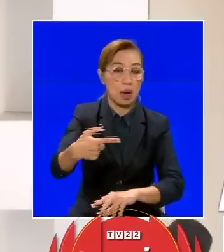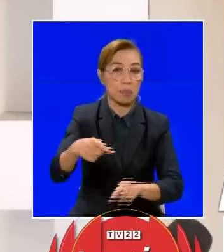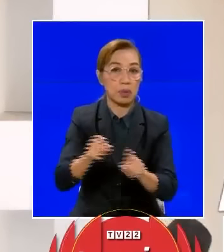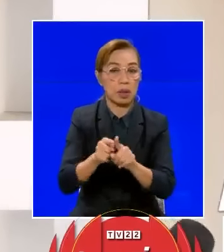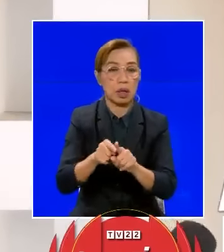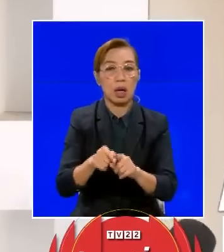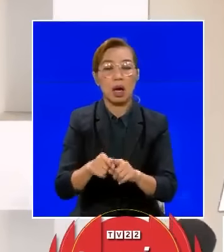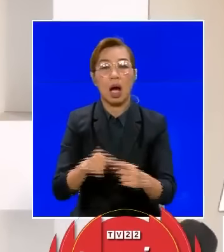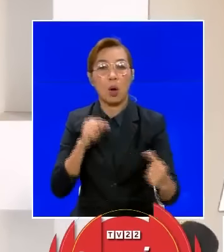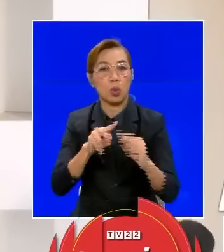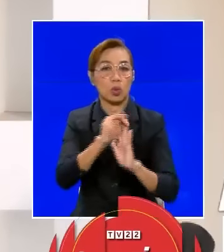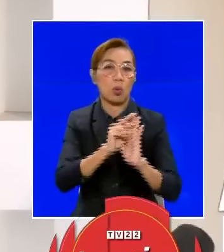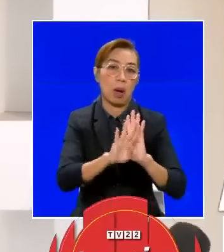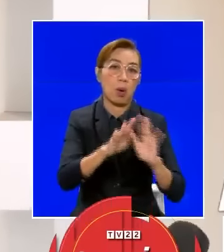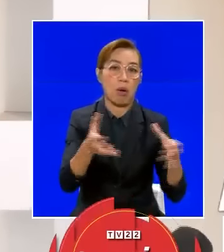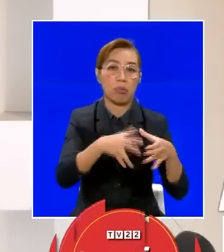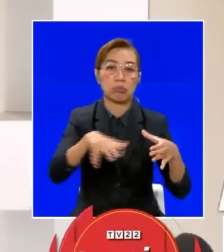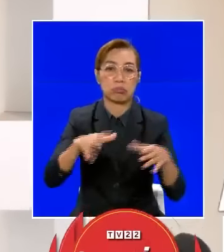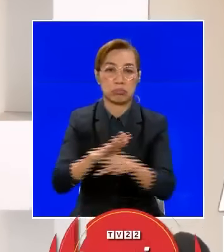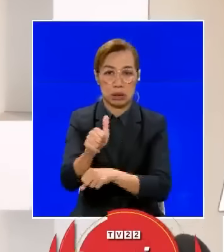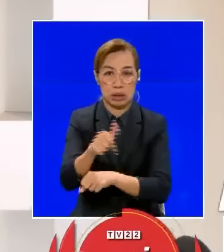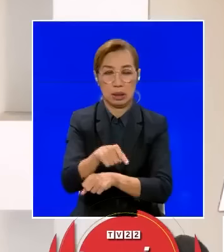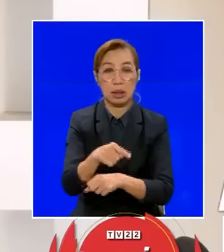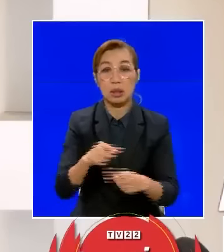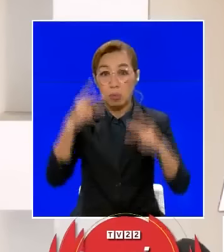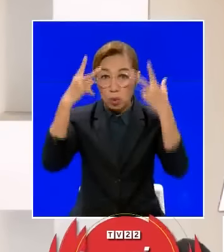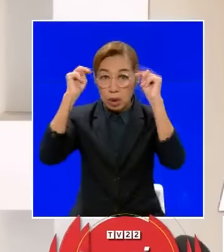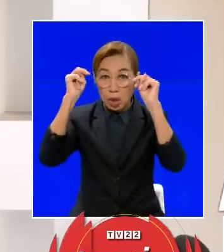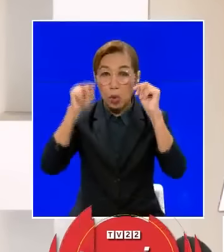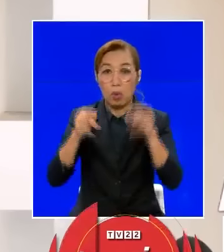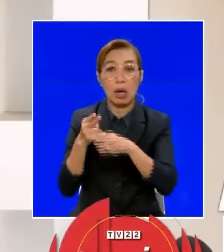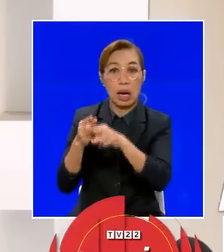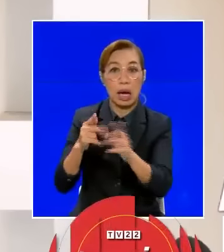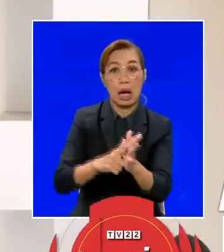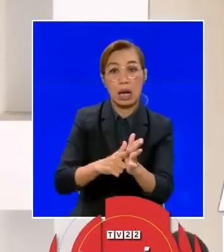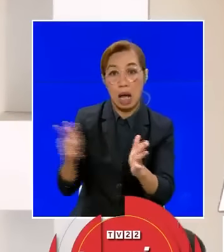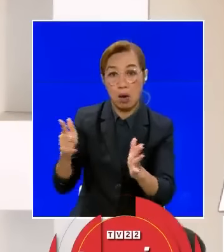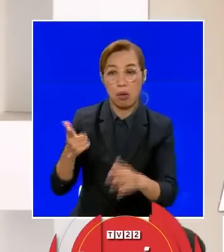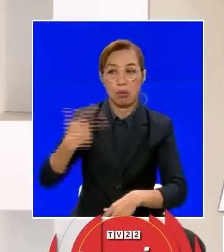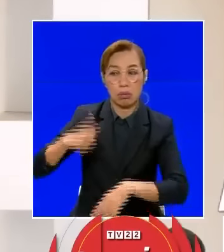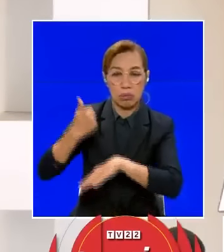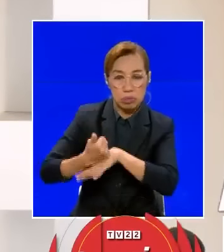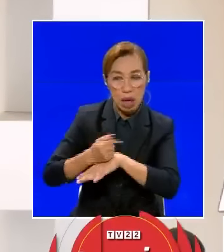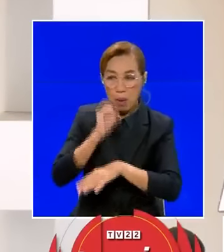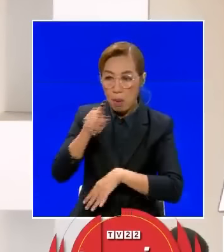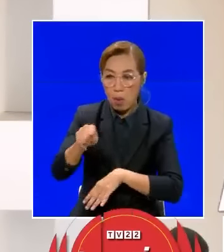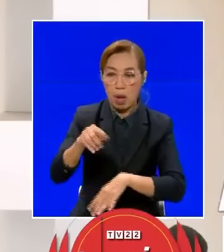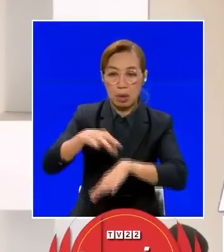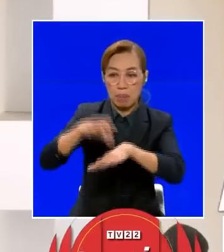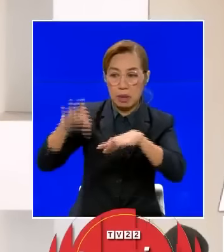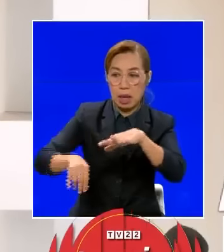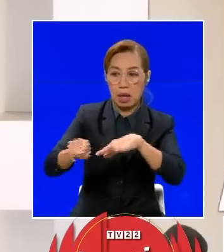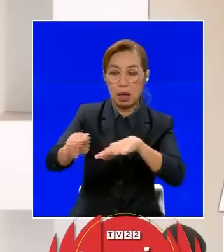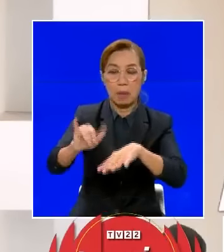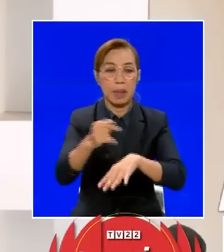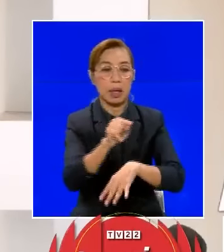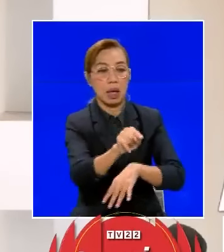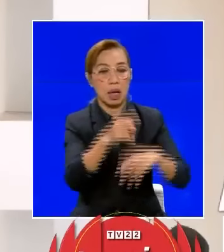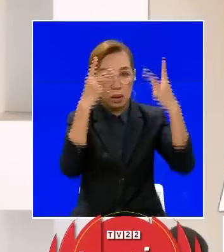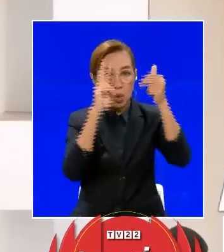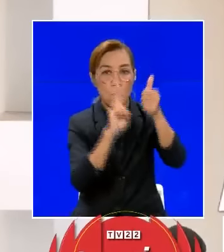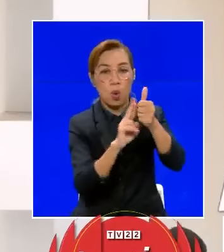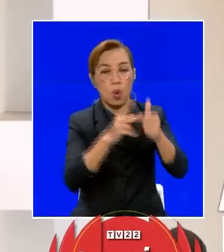งของพรรคเพื่อไทยอีกต่างหากกรณีถ้าเกิดว่านายกเศรษฐาลาออกหรือว่าโดนศาลวินิจฉัยให้พ้นจากตำแหน่งก็อาจจะให้รองกองหรือว่ารอง